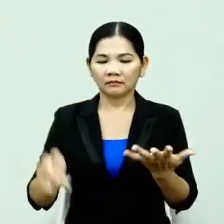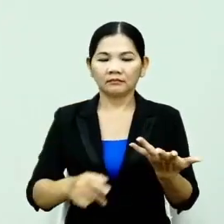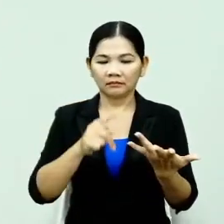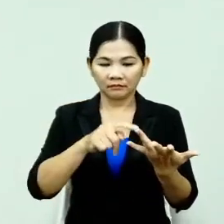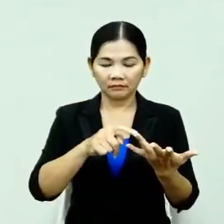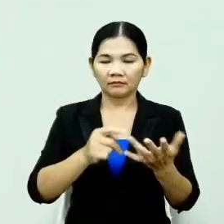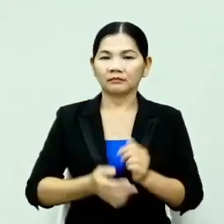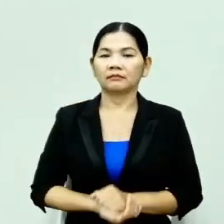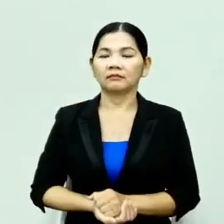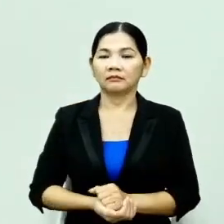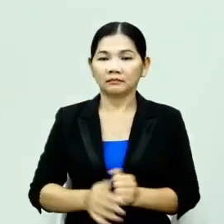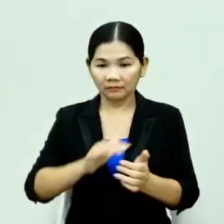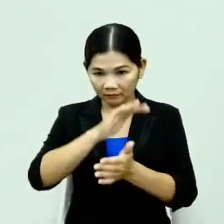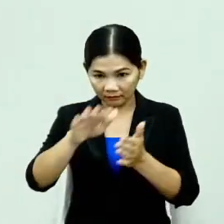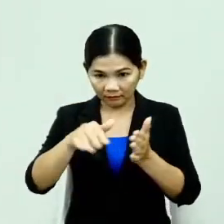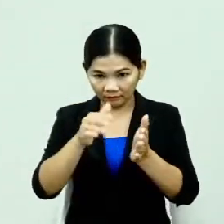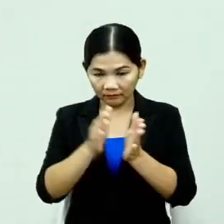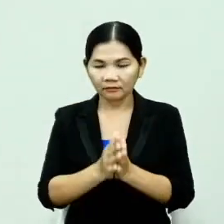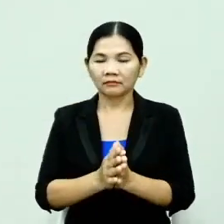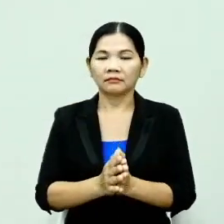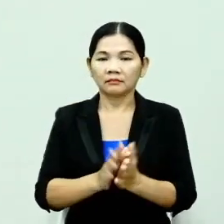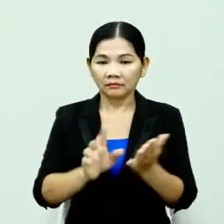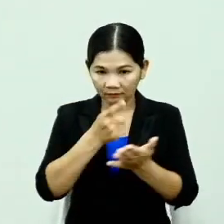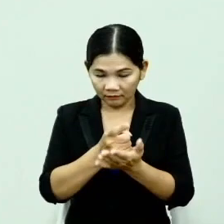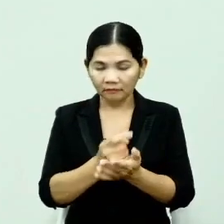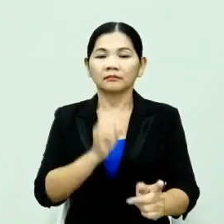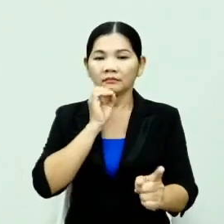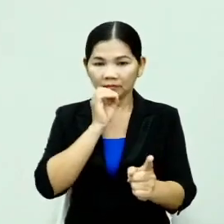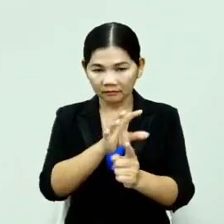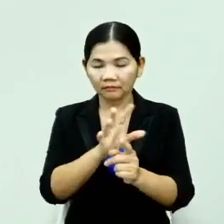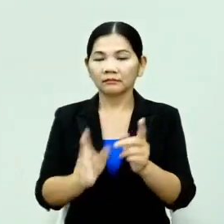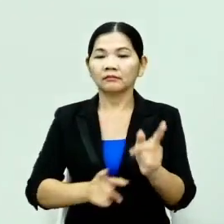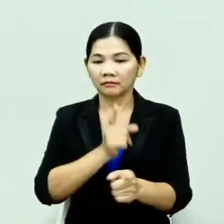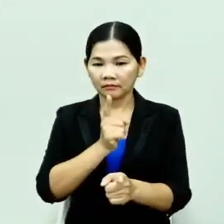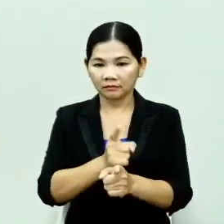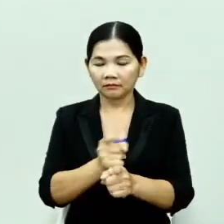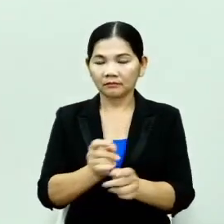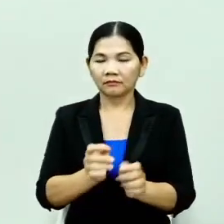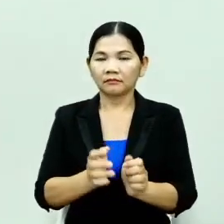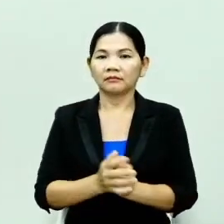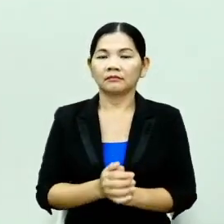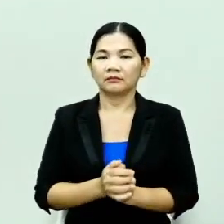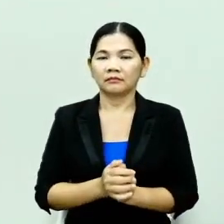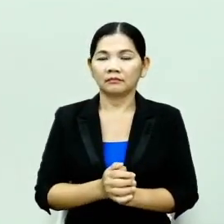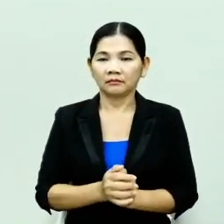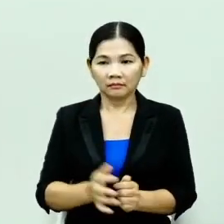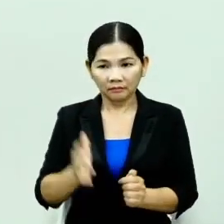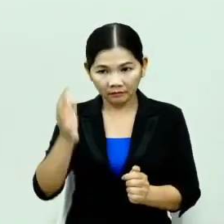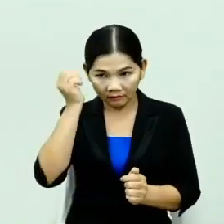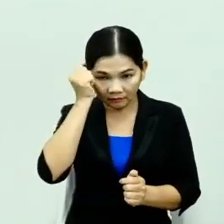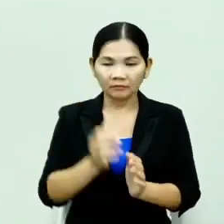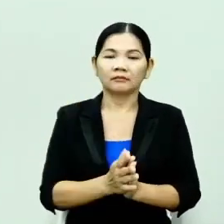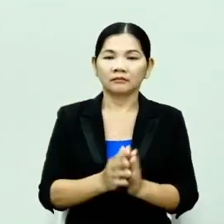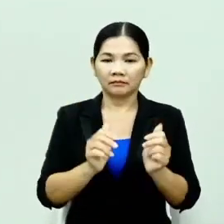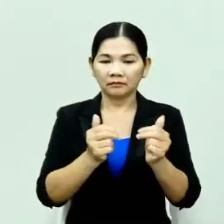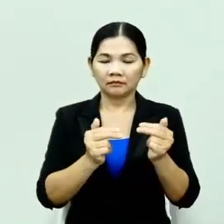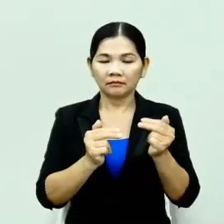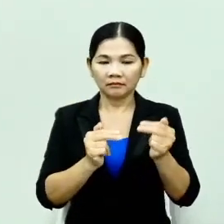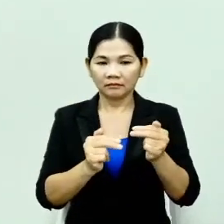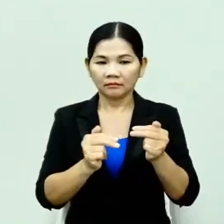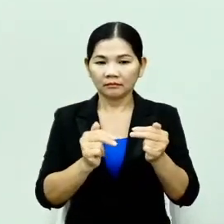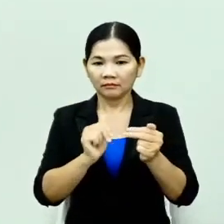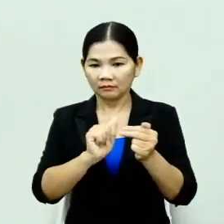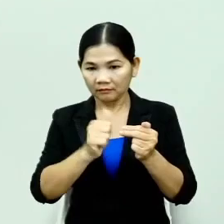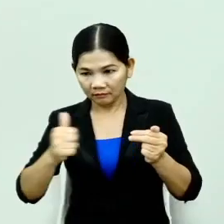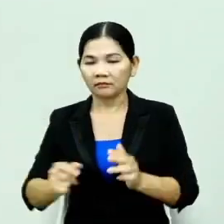អៃសង្ឃឹមថាកូនប្រកាសជាចូលរួមចាប្រាប់អ្នកគ្រូបានត្រឹមត្រូវហើយកូនត្រូវតែចំណាំពាក្យទីតៃគឺសរសេរបែបនេះ